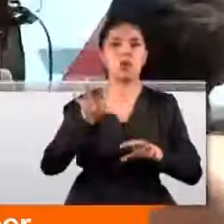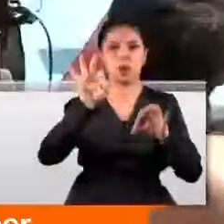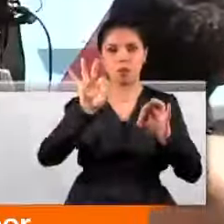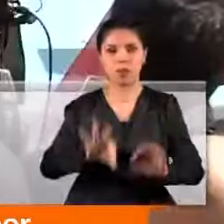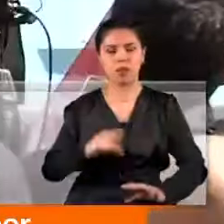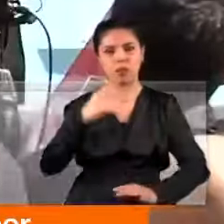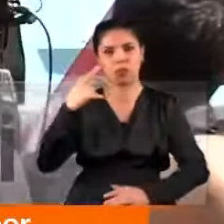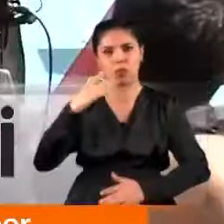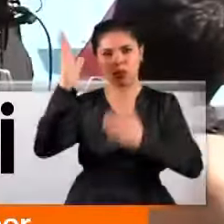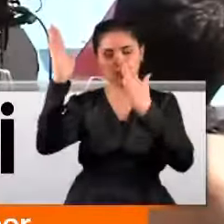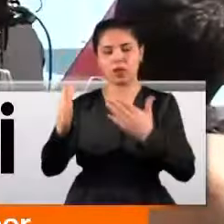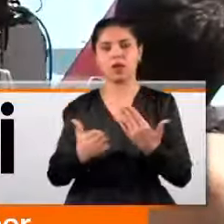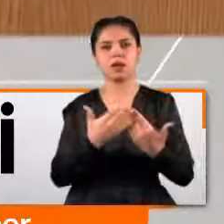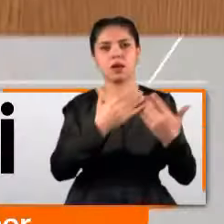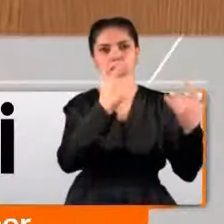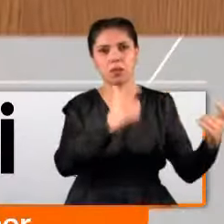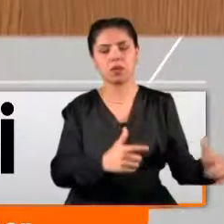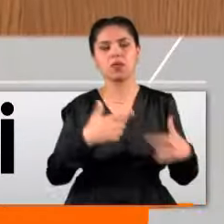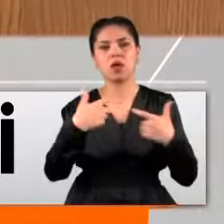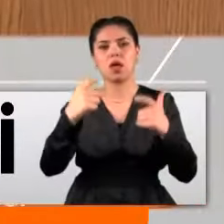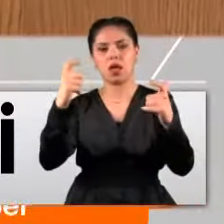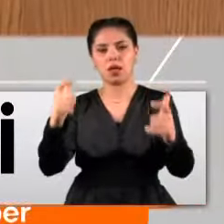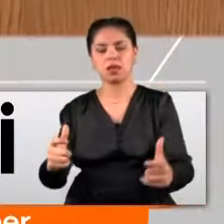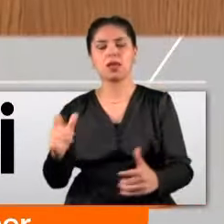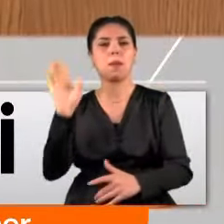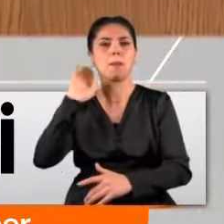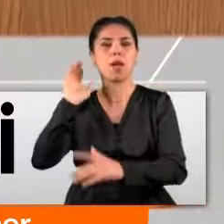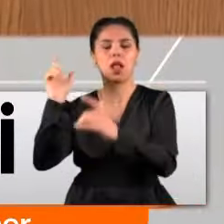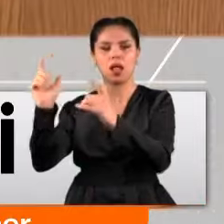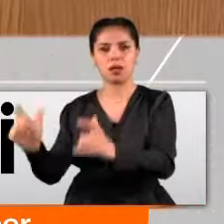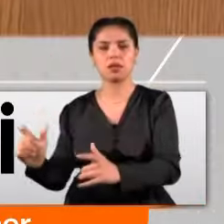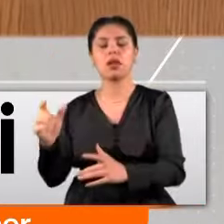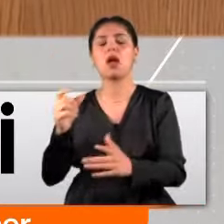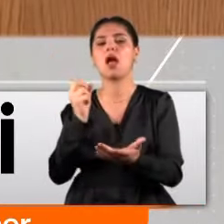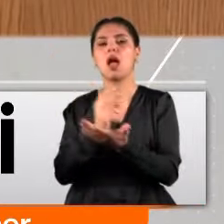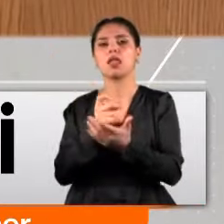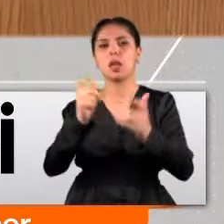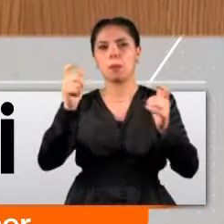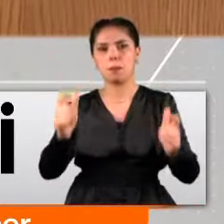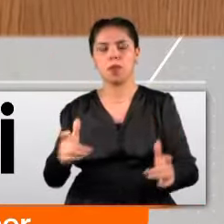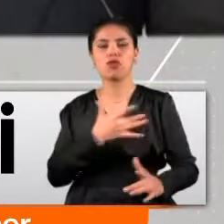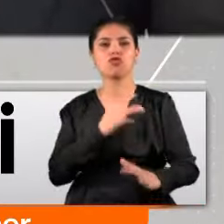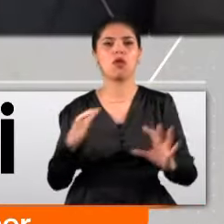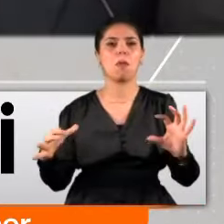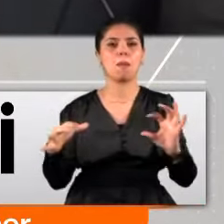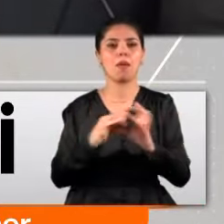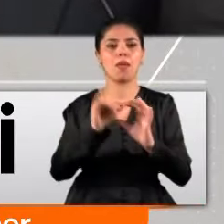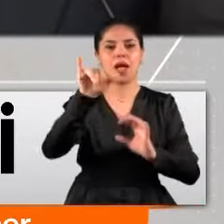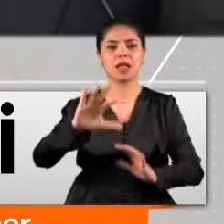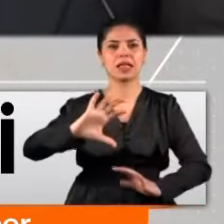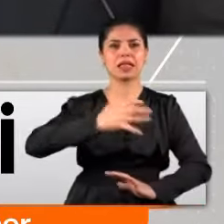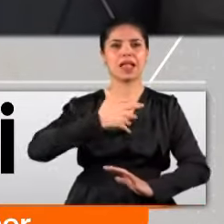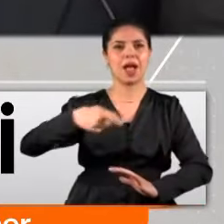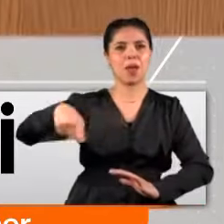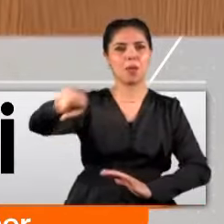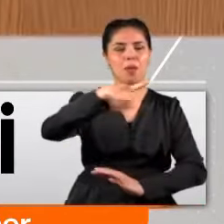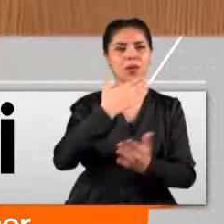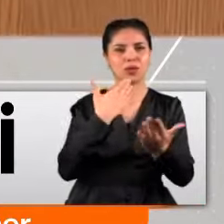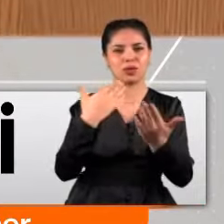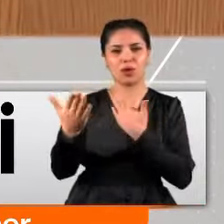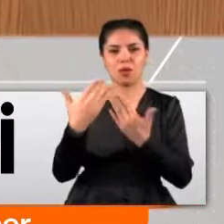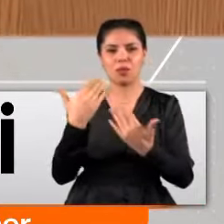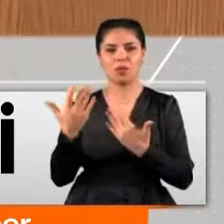Erdoğan, Kahramanmaraş, Hatay, Malatya ve Adıyaman'a canlı bağlandı, hak sahipleriyle sohbet etti. Anahtarları hanımlara verelim.